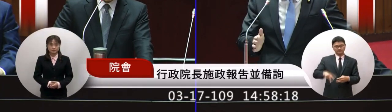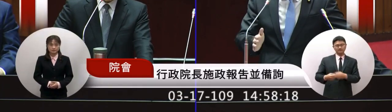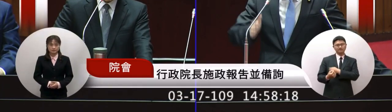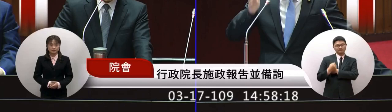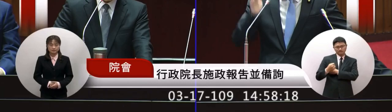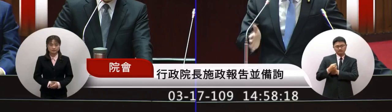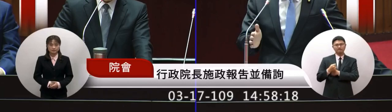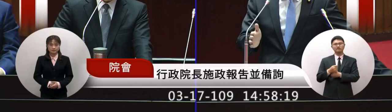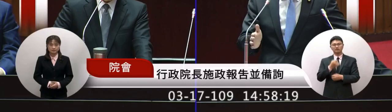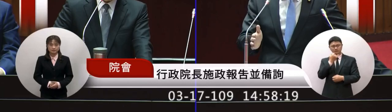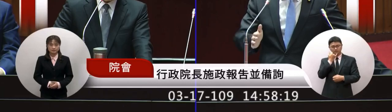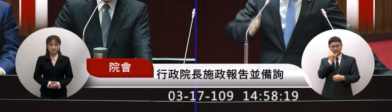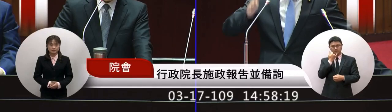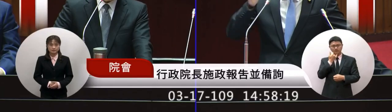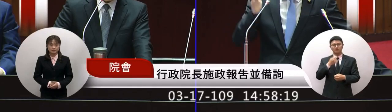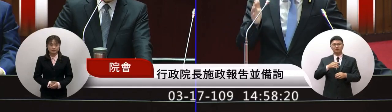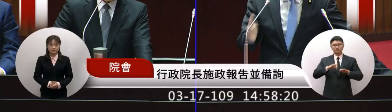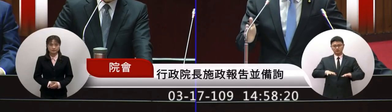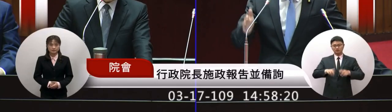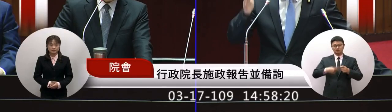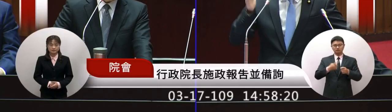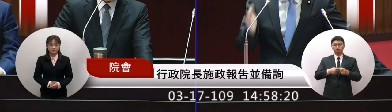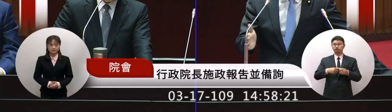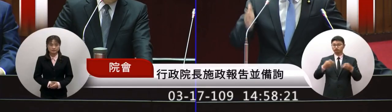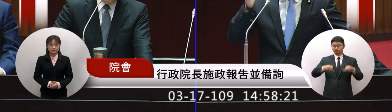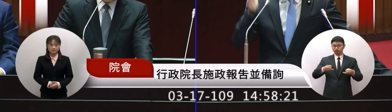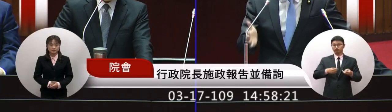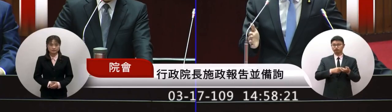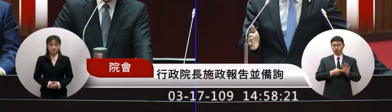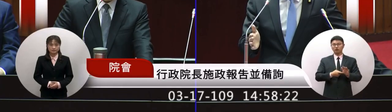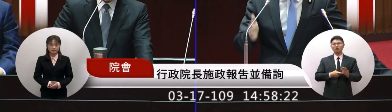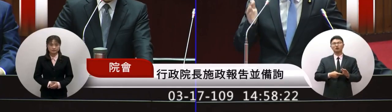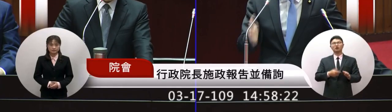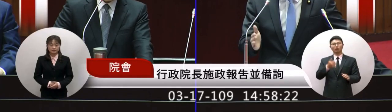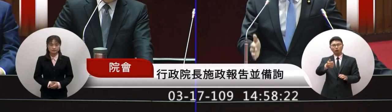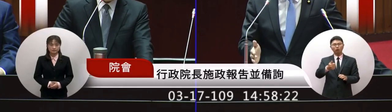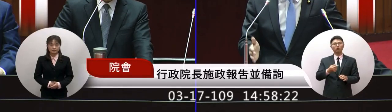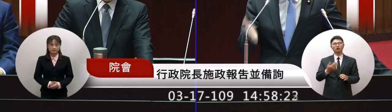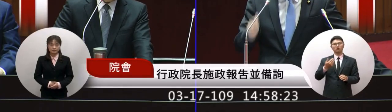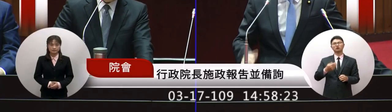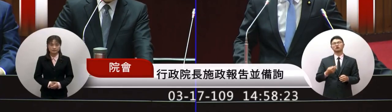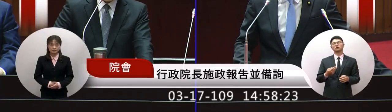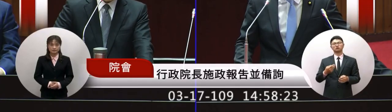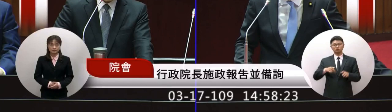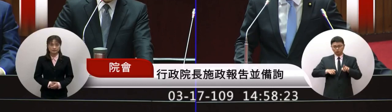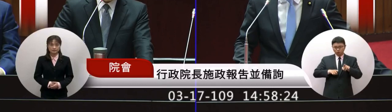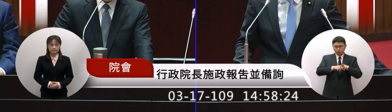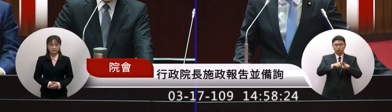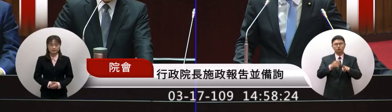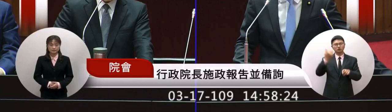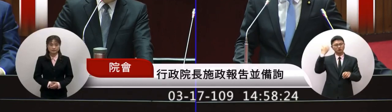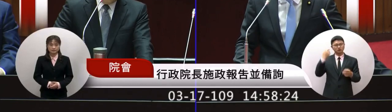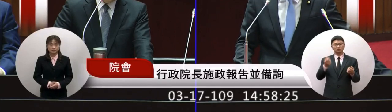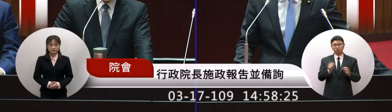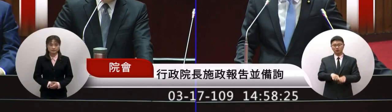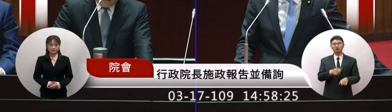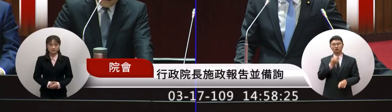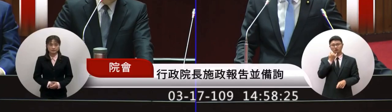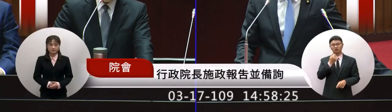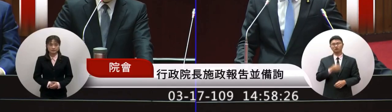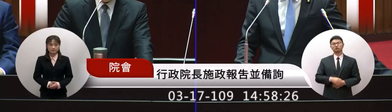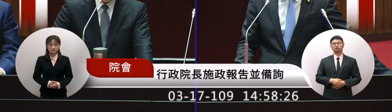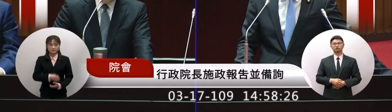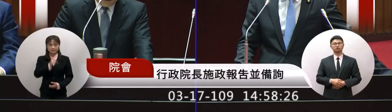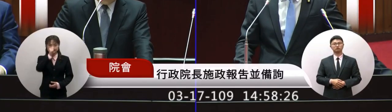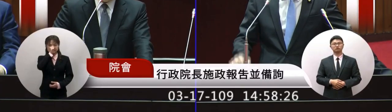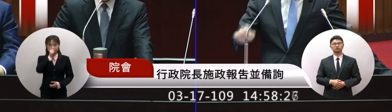有能力用今年的政绩把你过去曾经做的比现在还好的把它调整回来。院长，你可不可以做这样的一个期待，一个